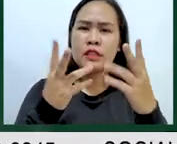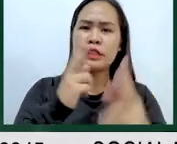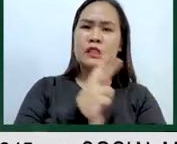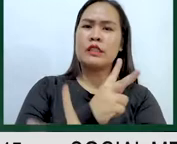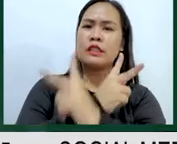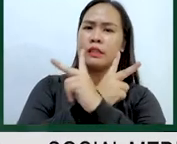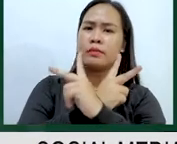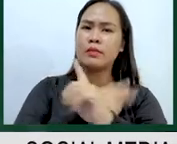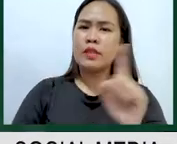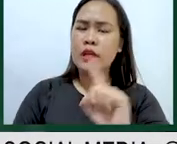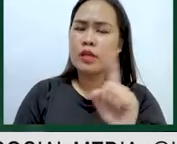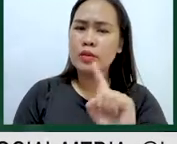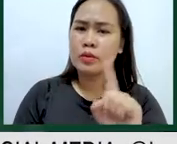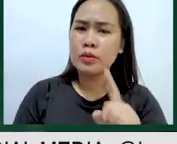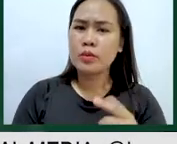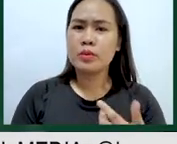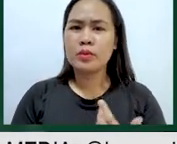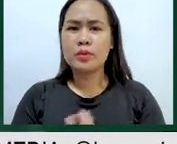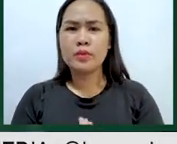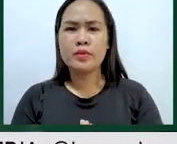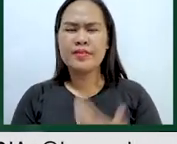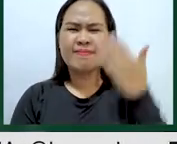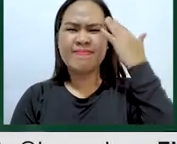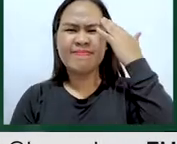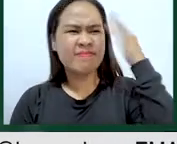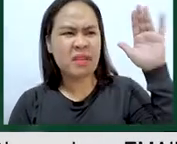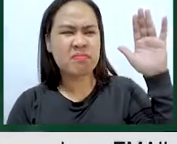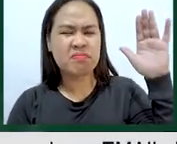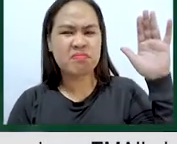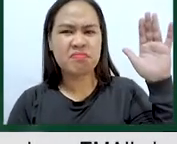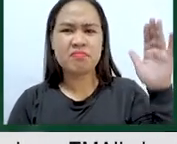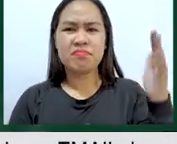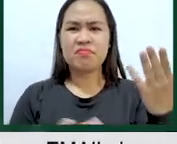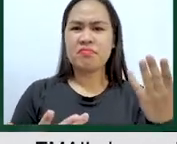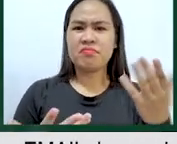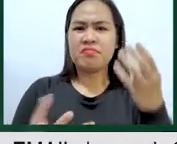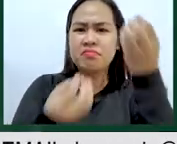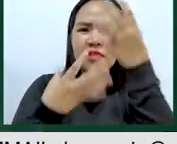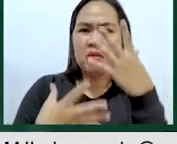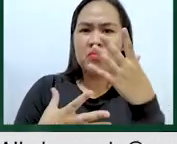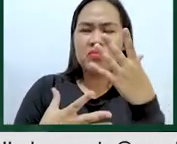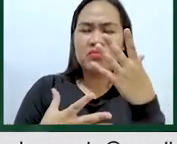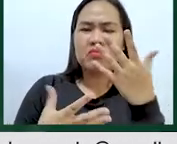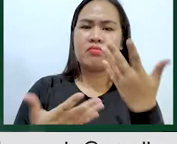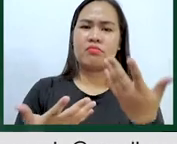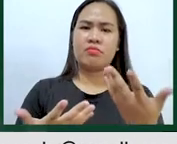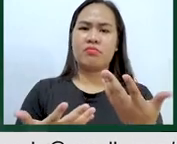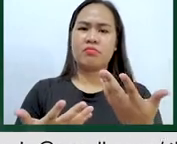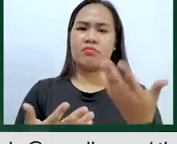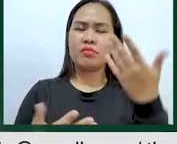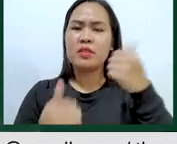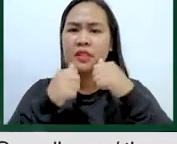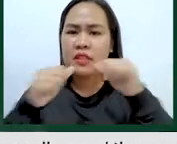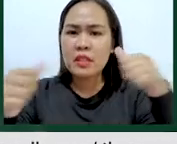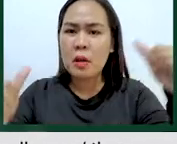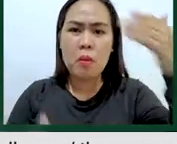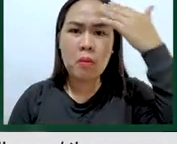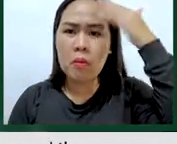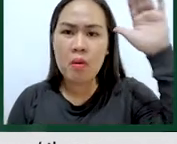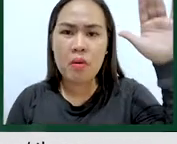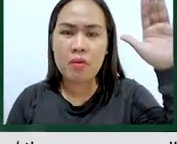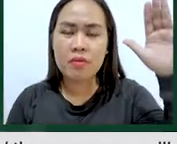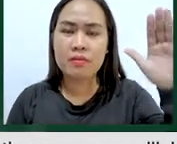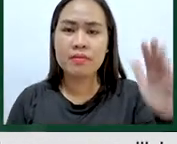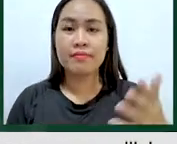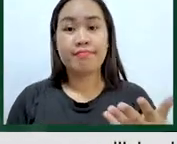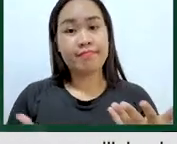natin yung mga hindi namin alam yun na, 'di ba? Or hindi namin nakuha yung announcement, no?